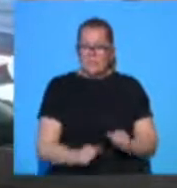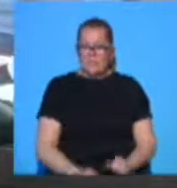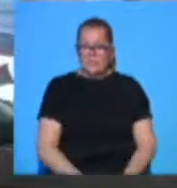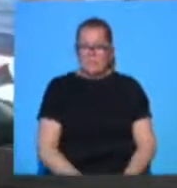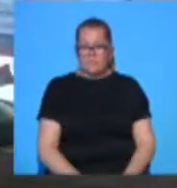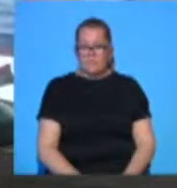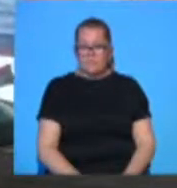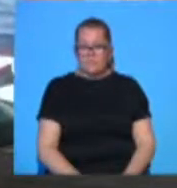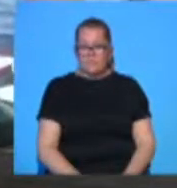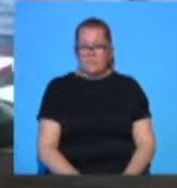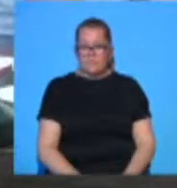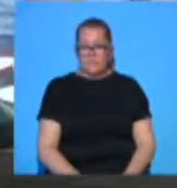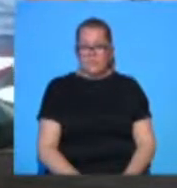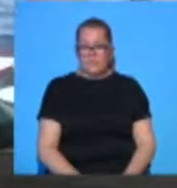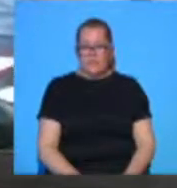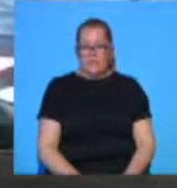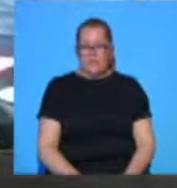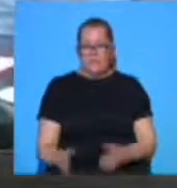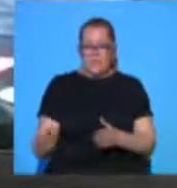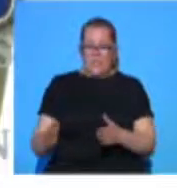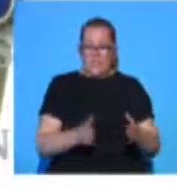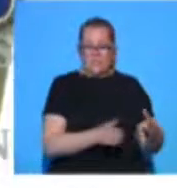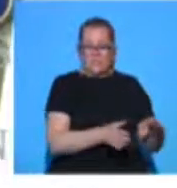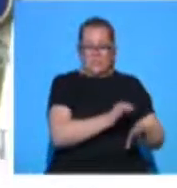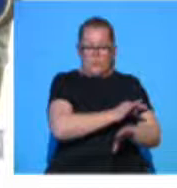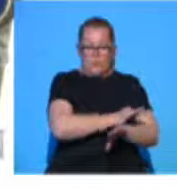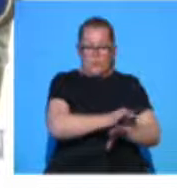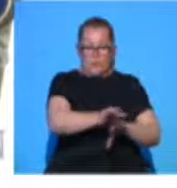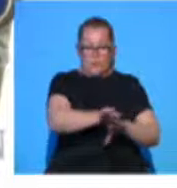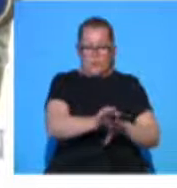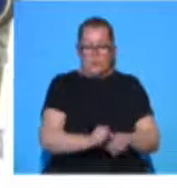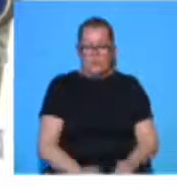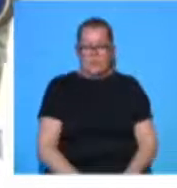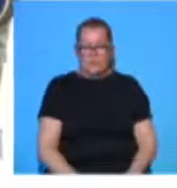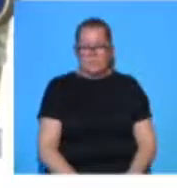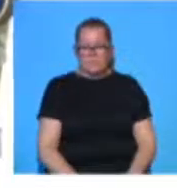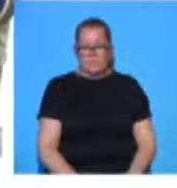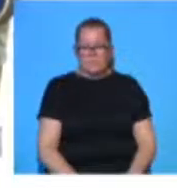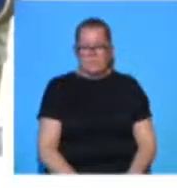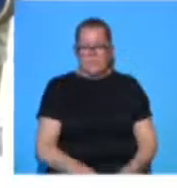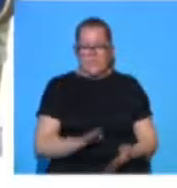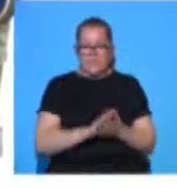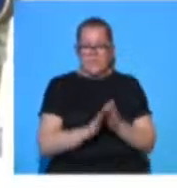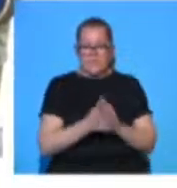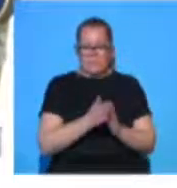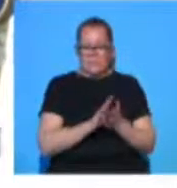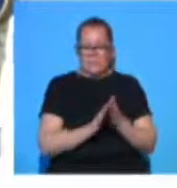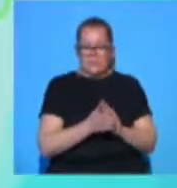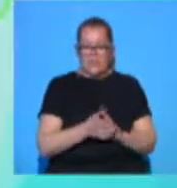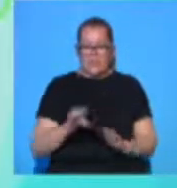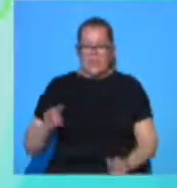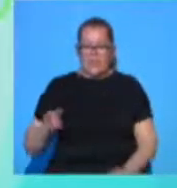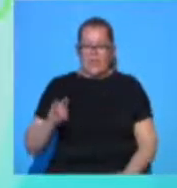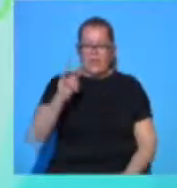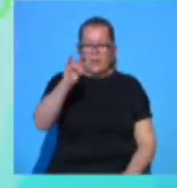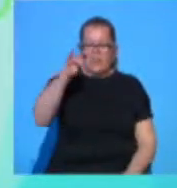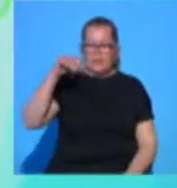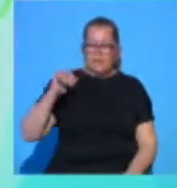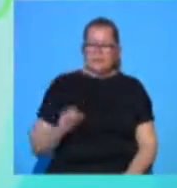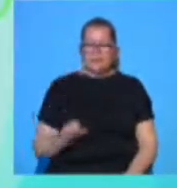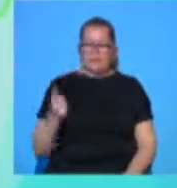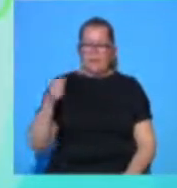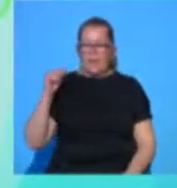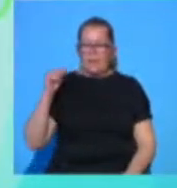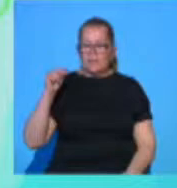cadrul clusterului, de la proiectare până la fabricarea componentelor, punerea